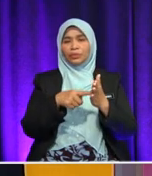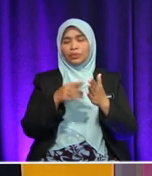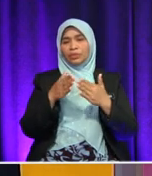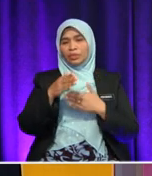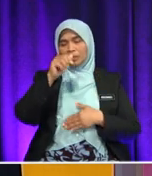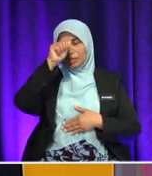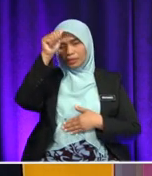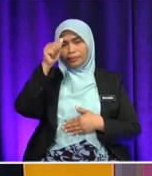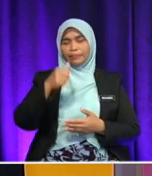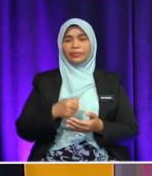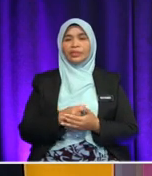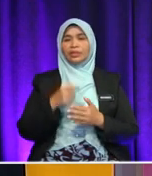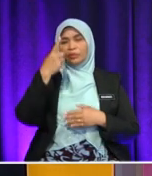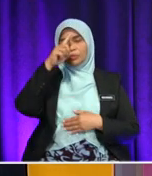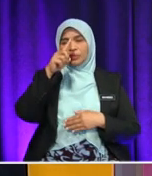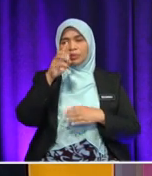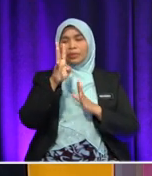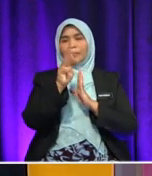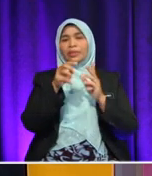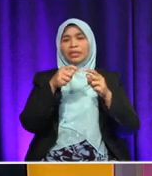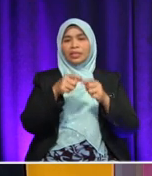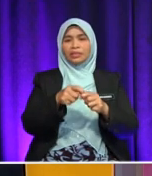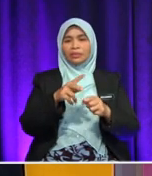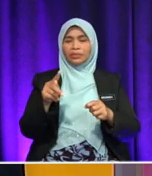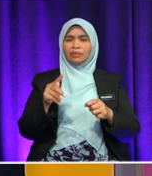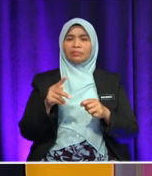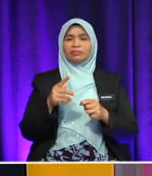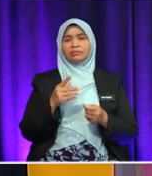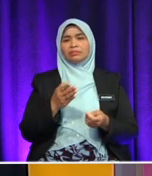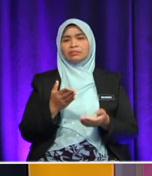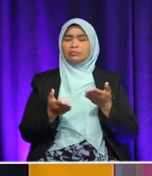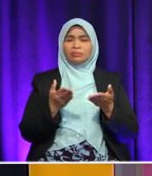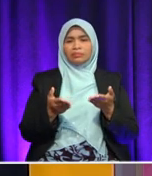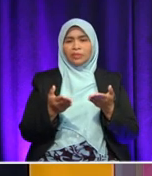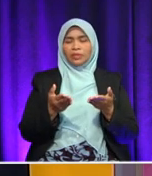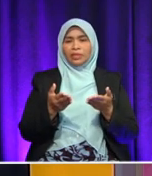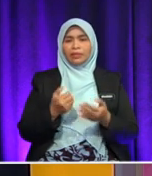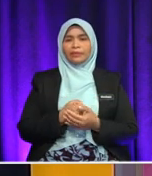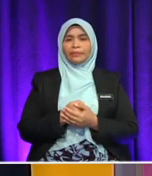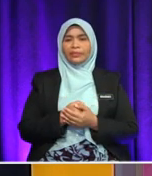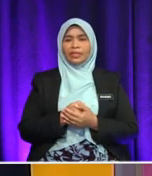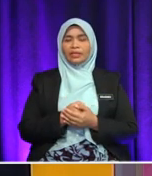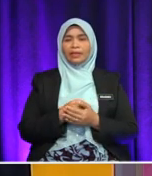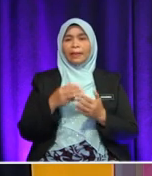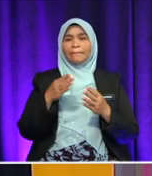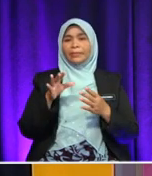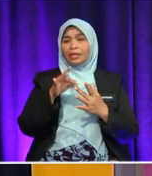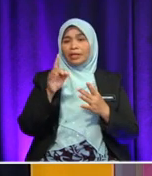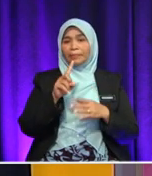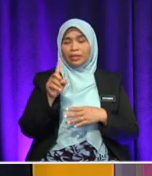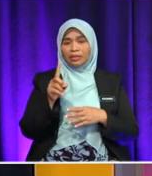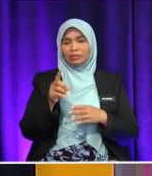subhanahu wa ta'ala untuk kita menentukan sama ada kita eee sama adik kita tidak menentukan pilihan yang mana ya